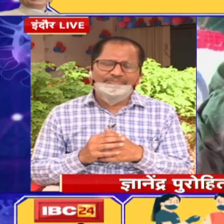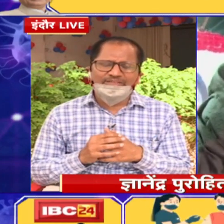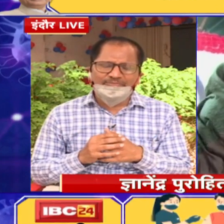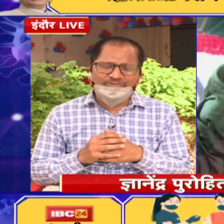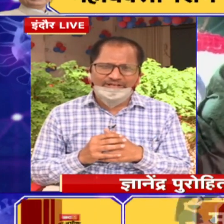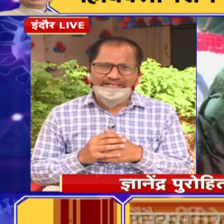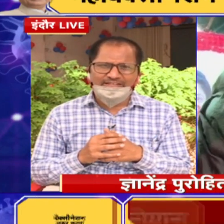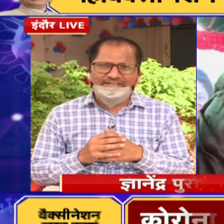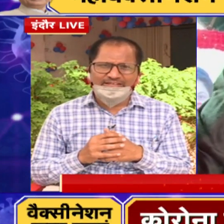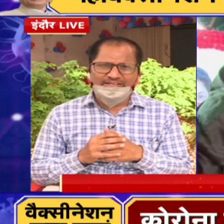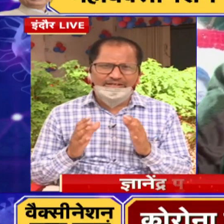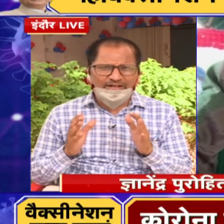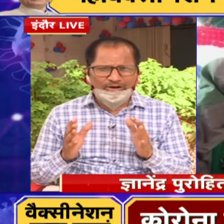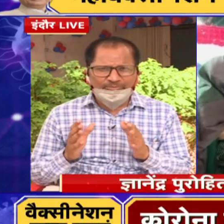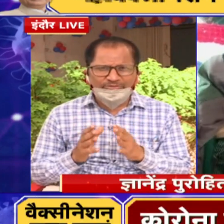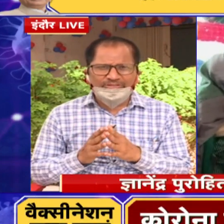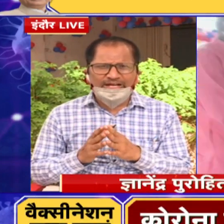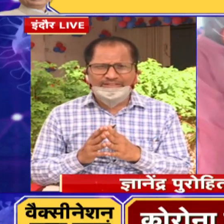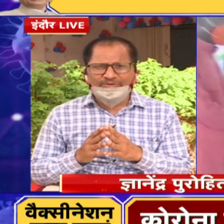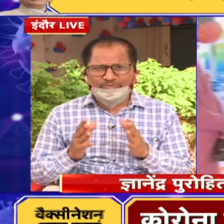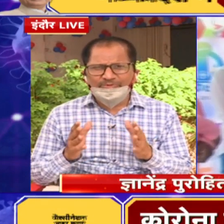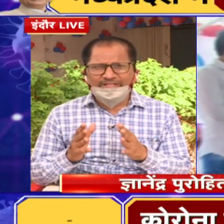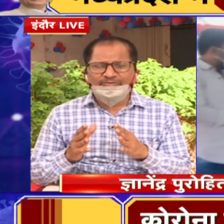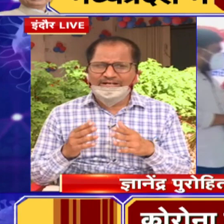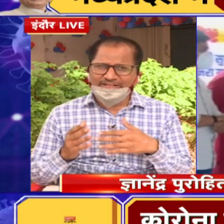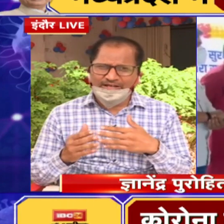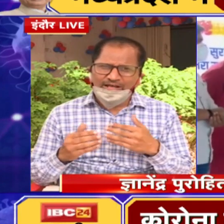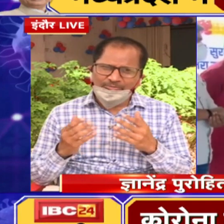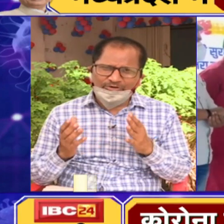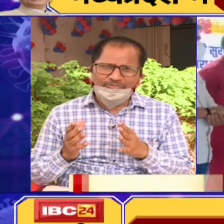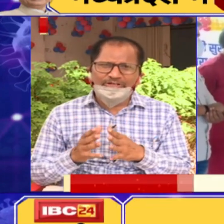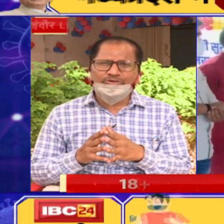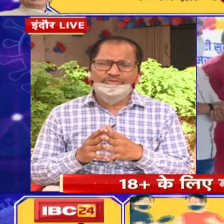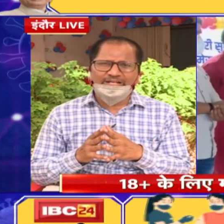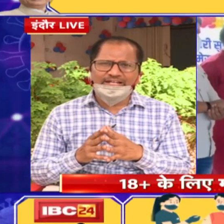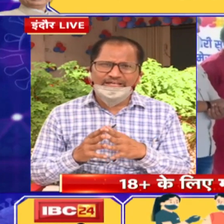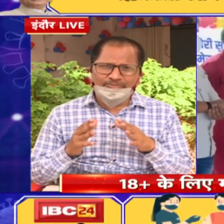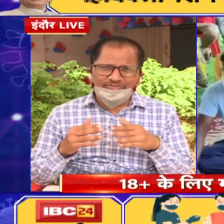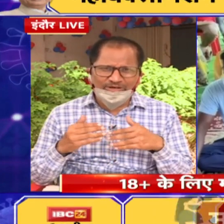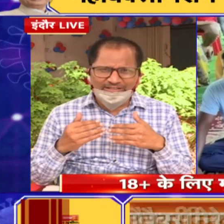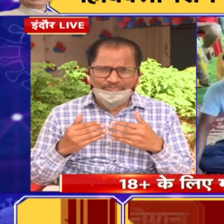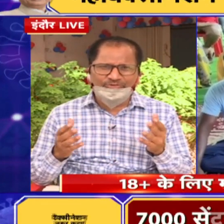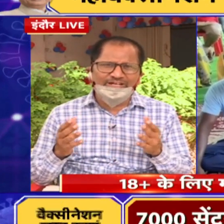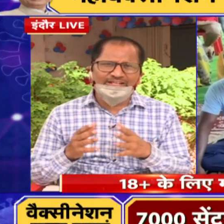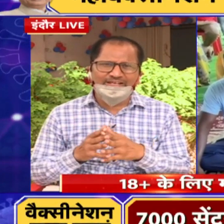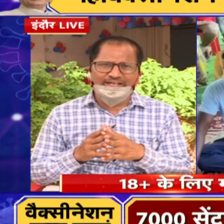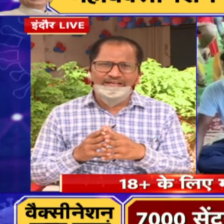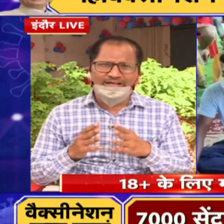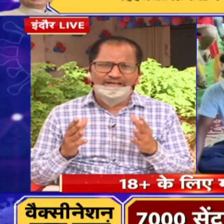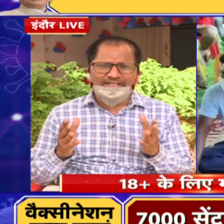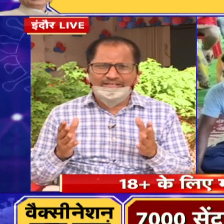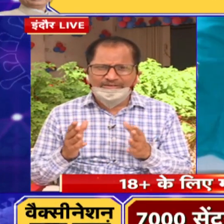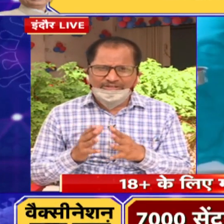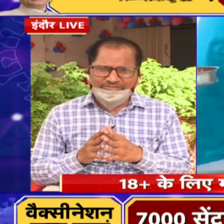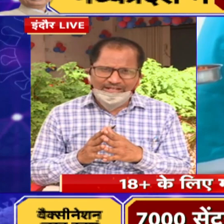जैसे आपने ये बात उठाई थी कि गांव में जो देहात में मूक बधिर हैं वहां तक हम लोगों ने वीडियोस तो बना लिए हैं, बस वहां तक पहुंचाने के